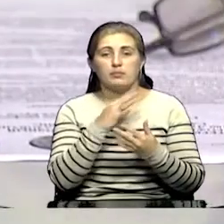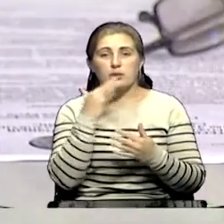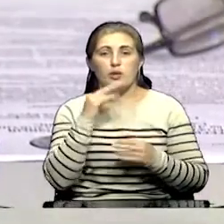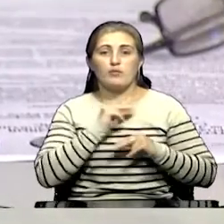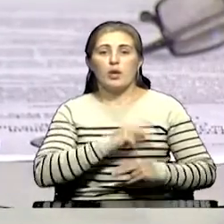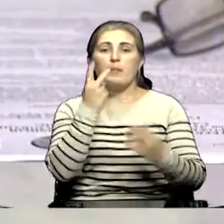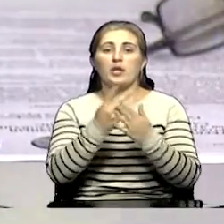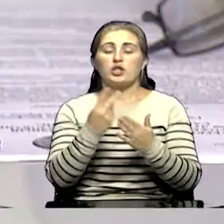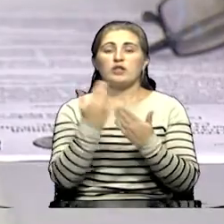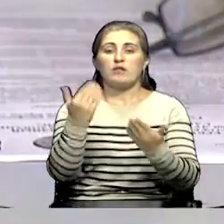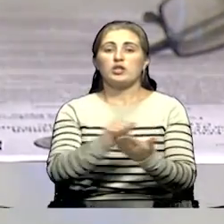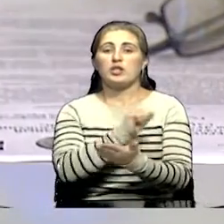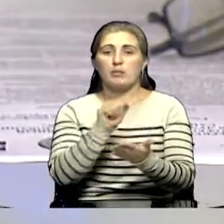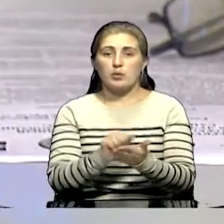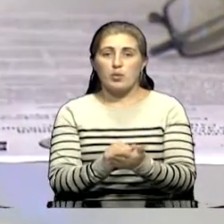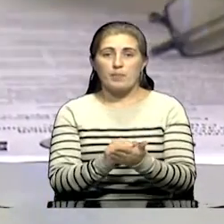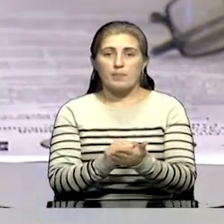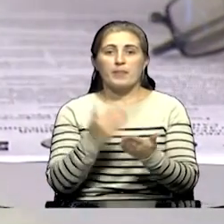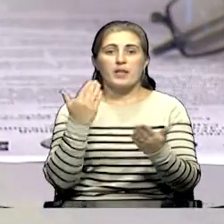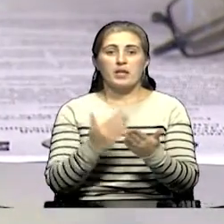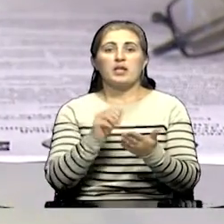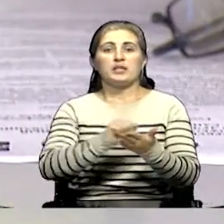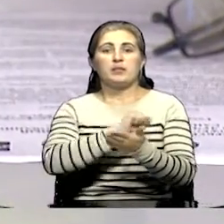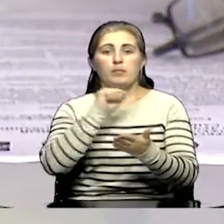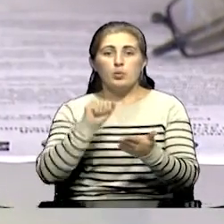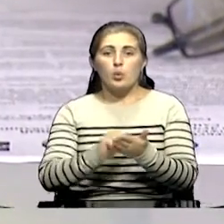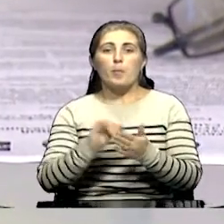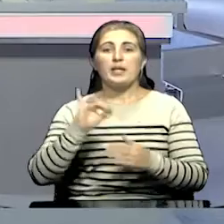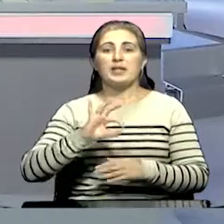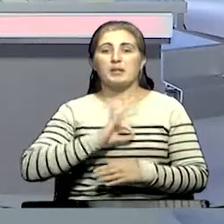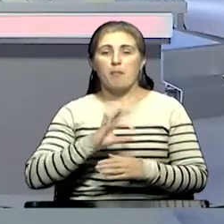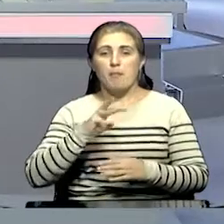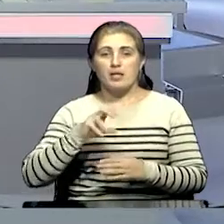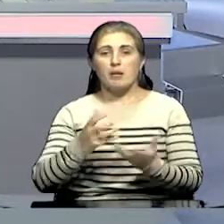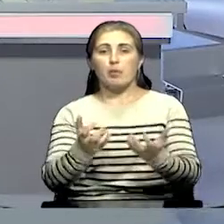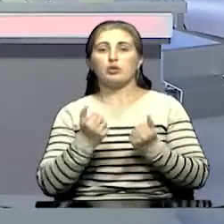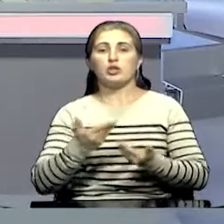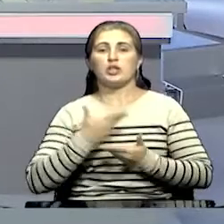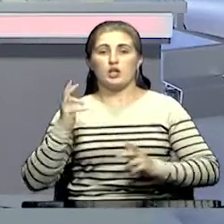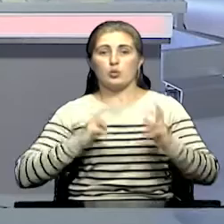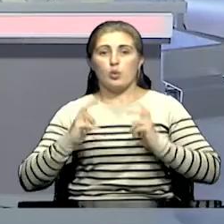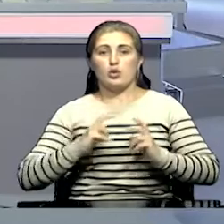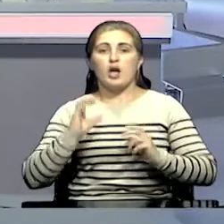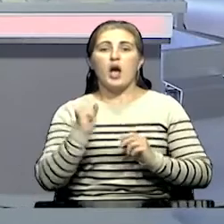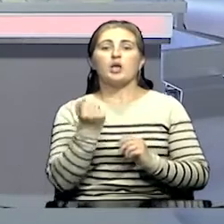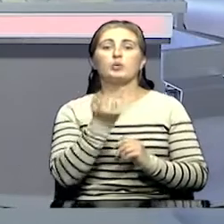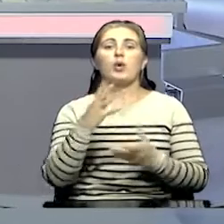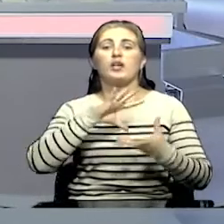диплом получили и вот эта медаль это получил наш колледж а сколько всего было номинированы